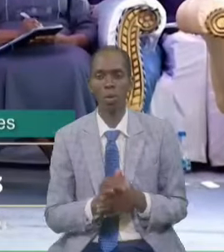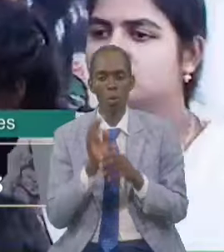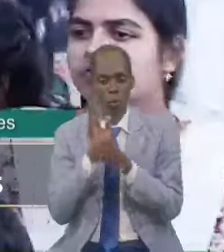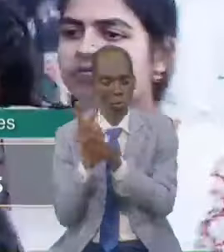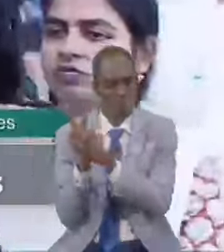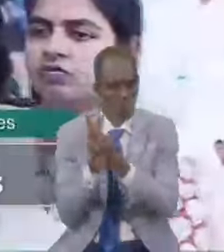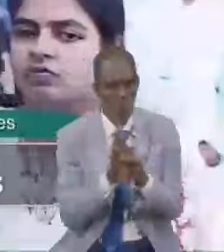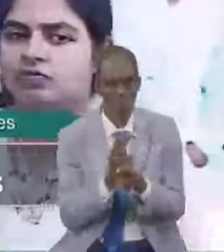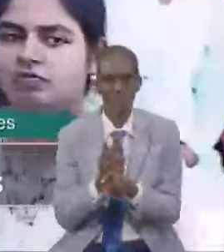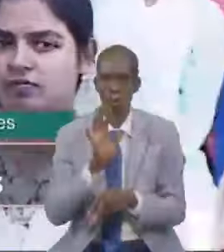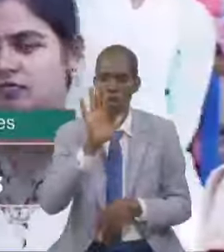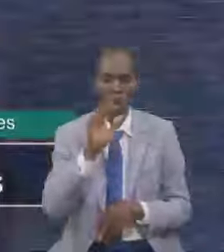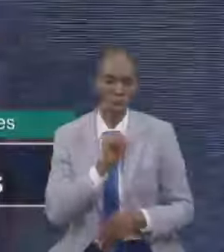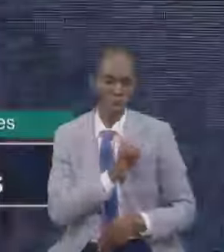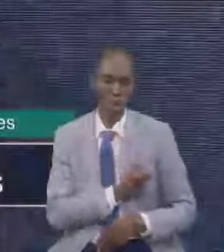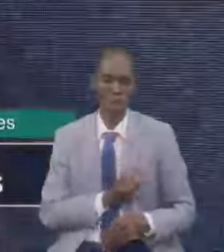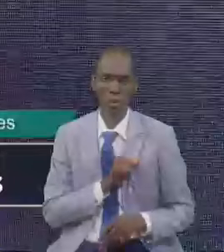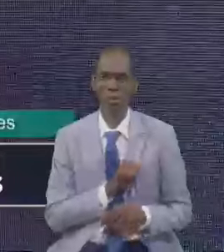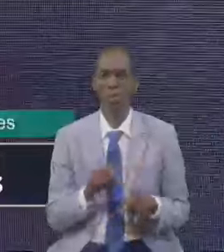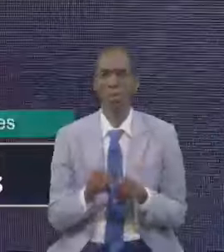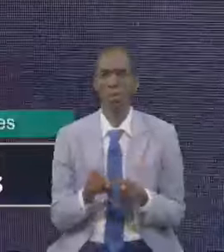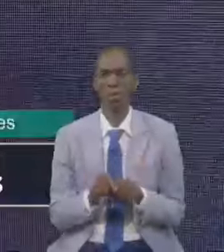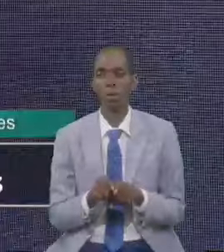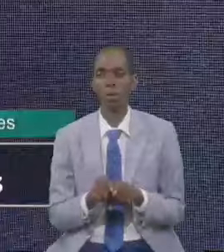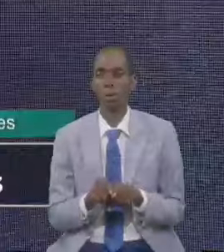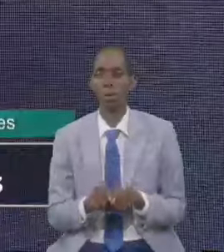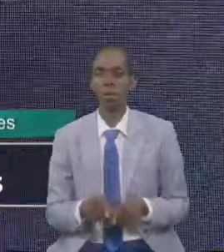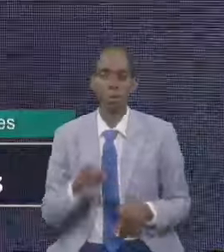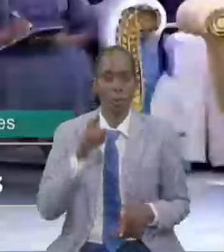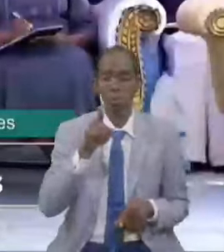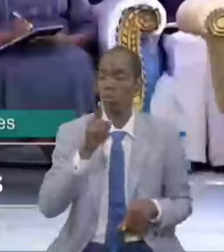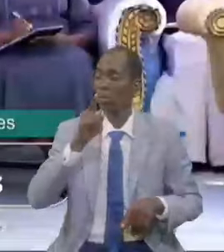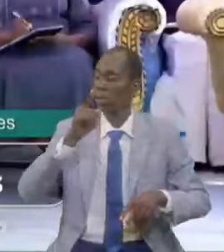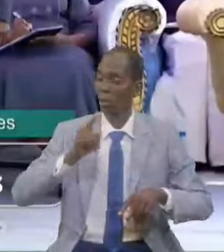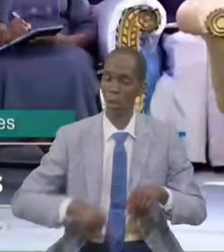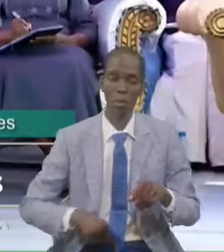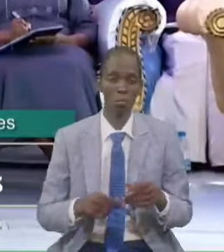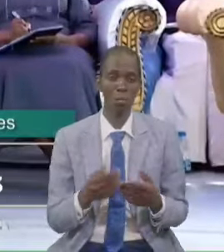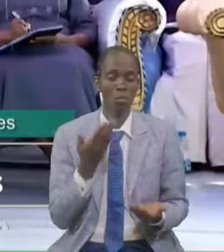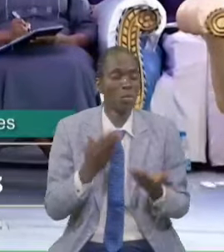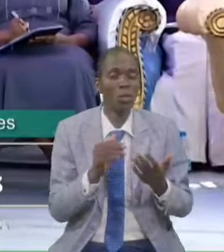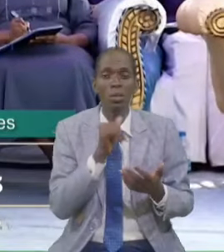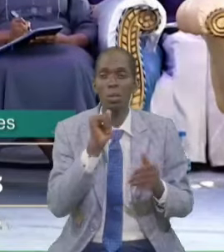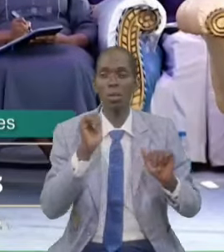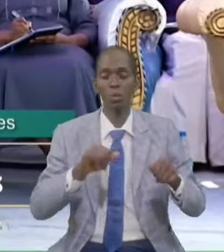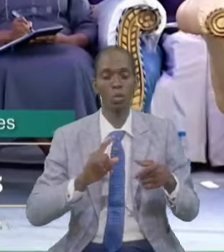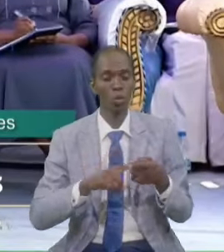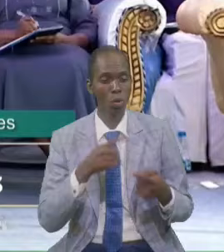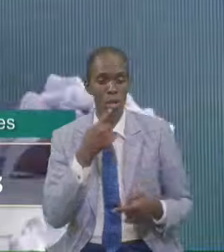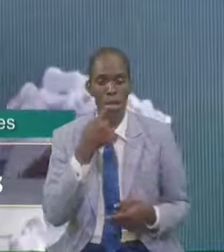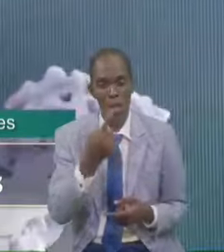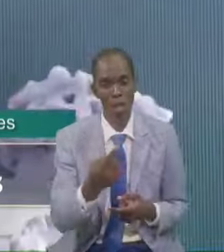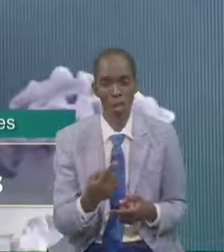యొక్క వైఖరిని గమనించుకోండి. You never tell, you never can tell. ఎప్పుడు కూడా చెప్పలేరు. Your attitude reflects on